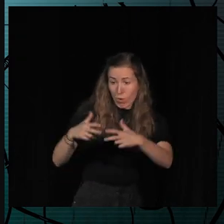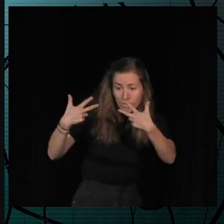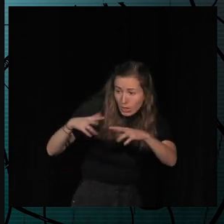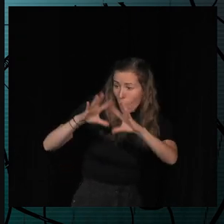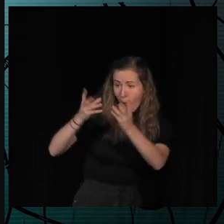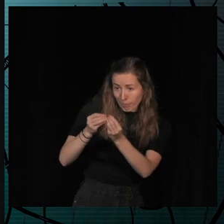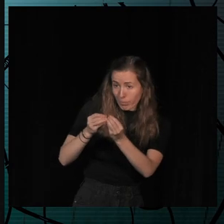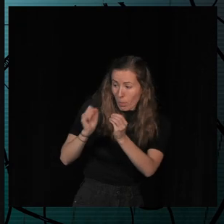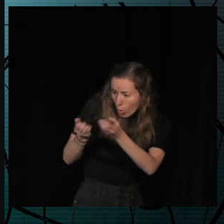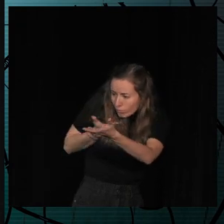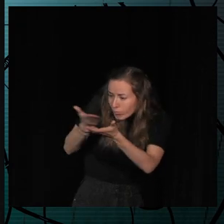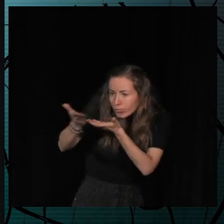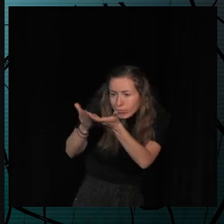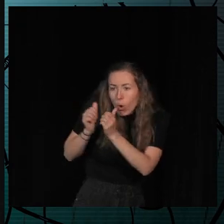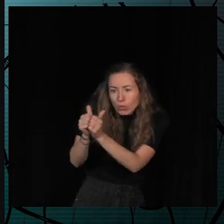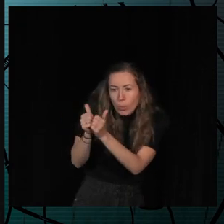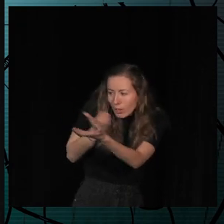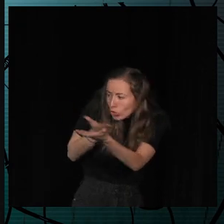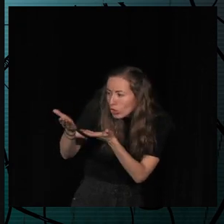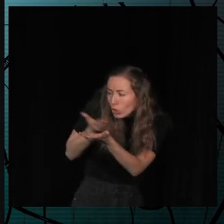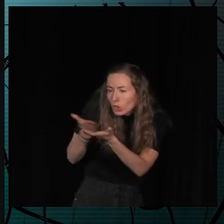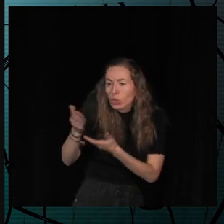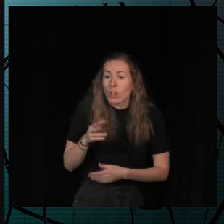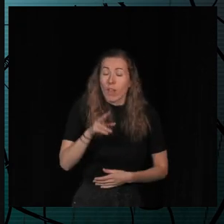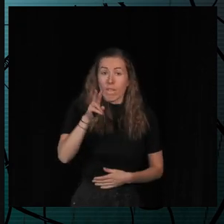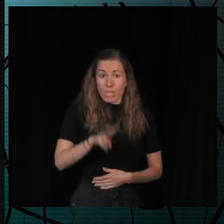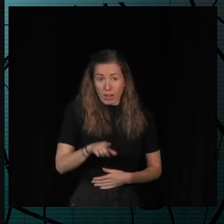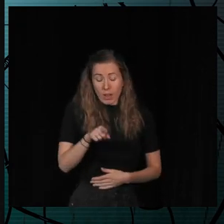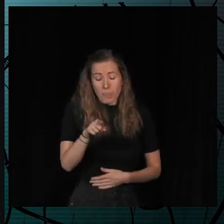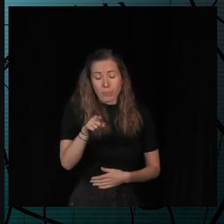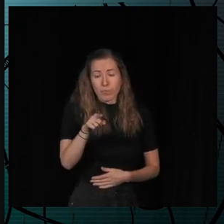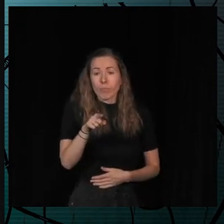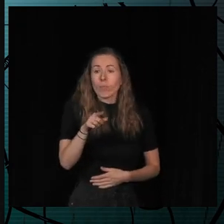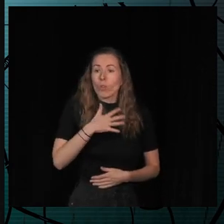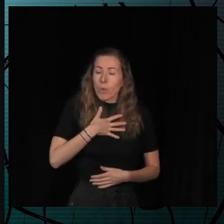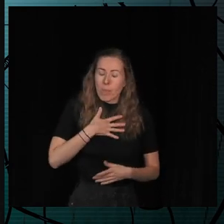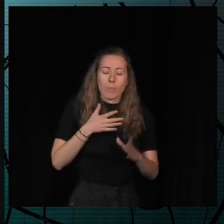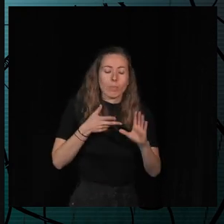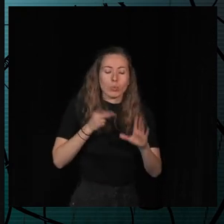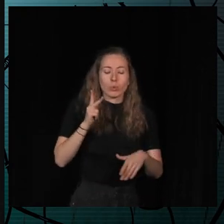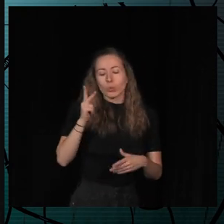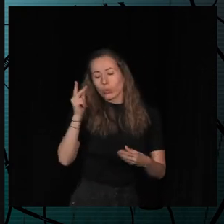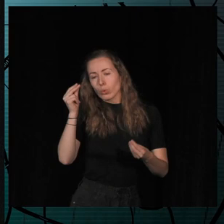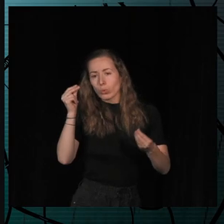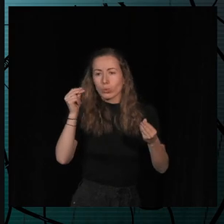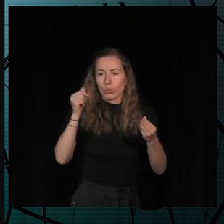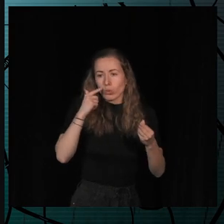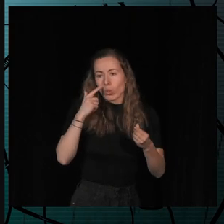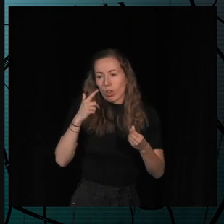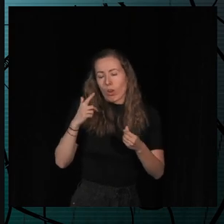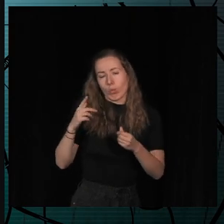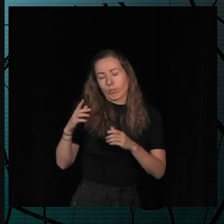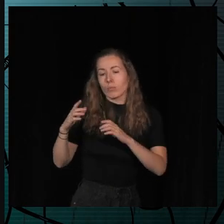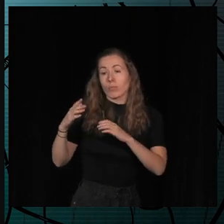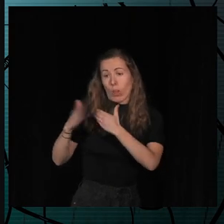d'échanger et à l'inverse de ce que l'on croit moi qui euh j'observe pas mal j'ai je vis à côté d'un